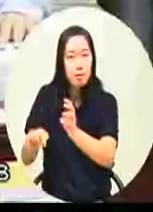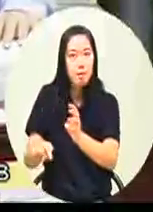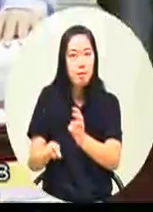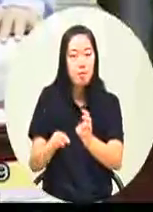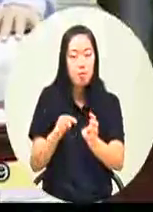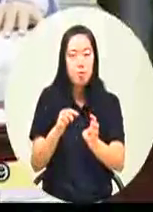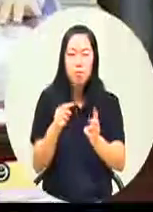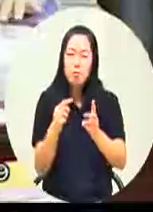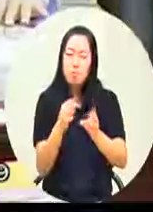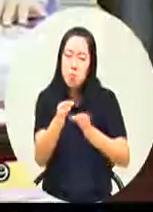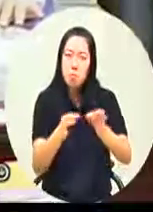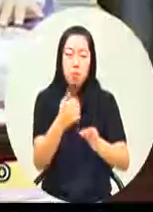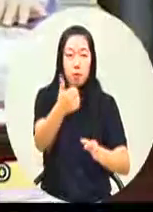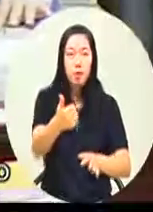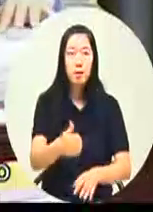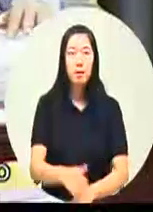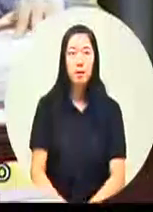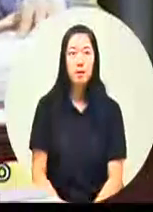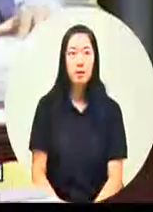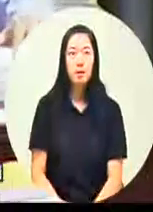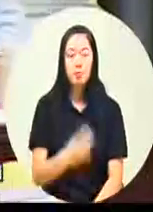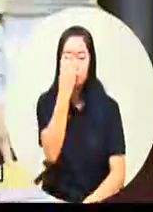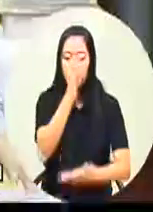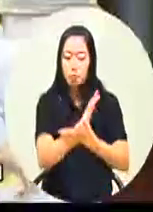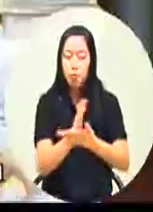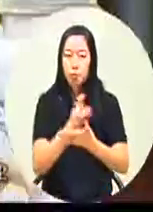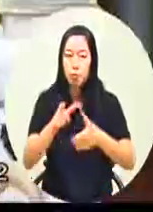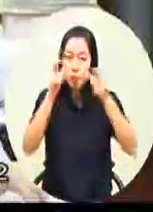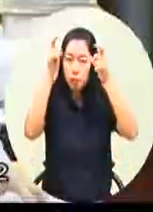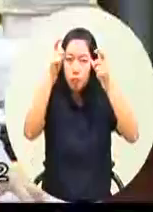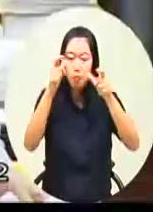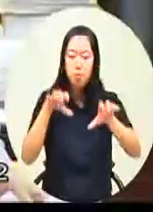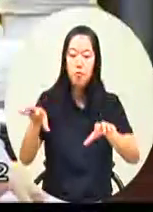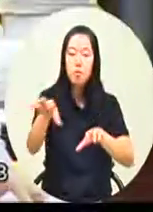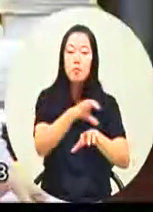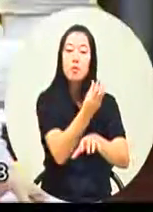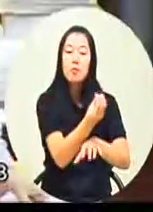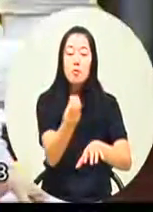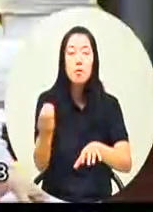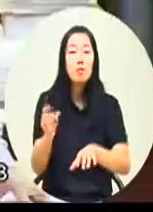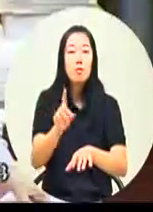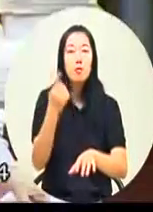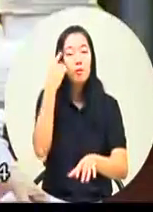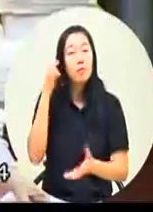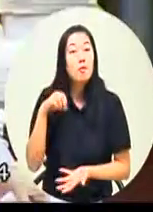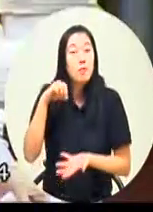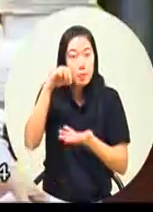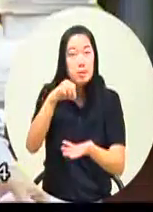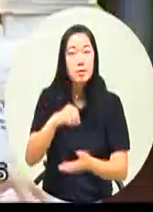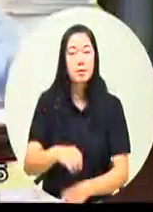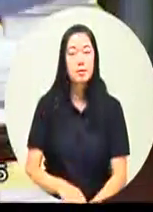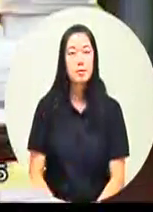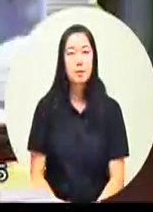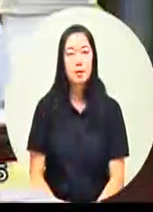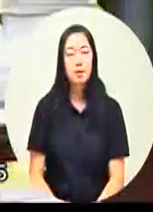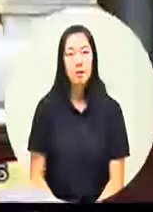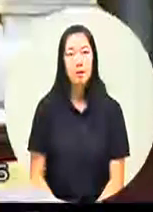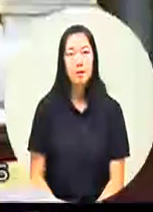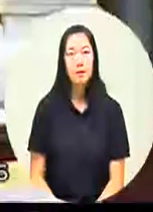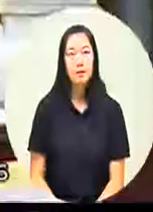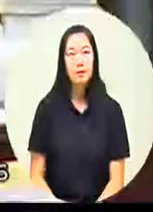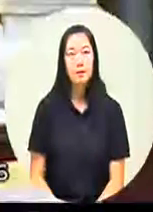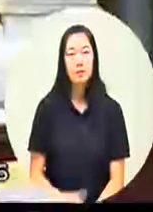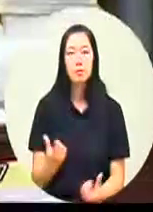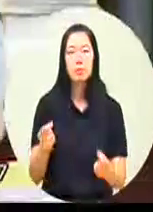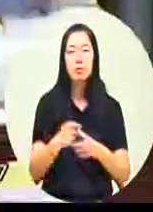的。我阿北审视一下，看我们高雄市还有哪一些区域可以提出来，那或者是说把正面